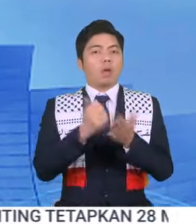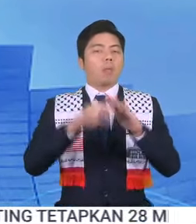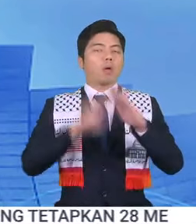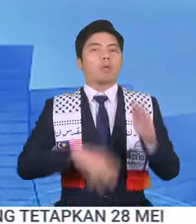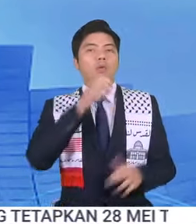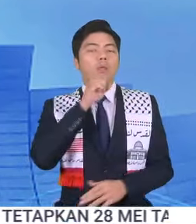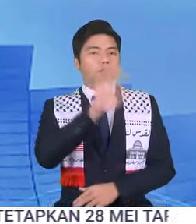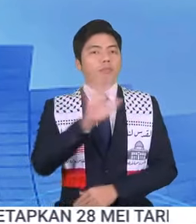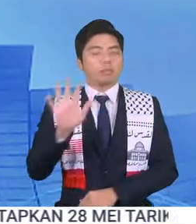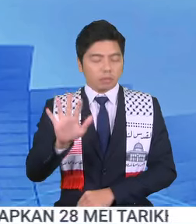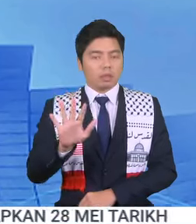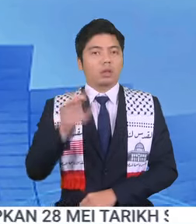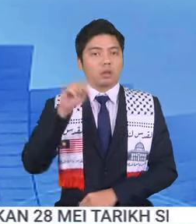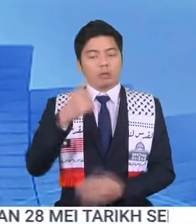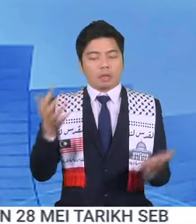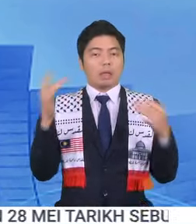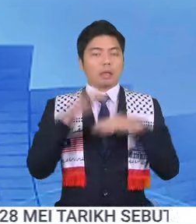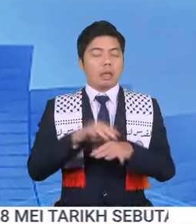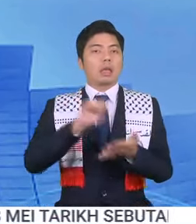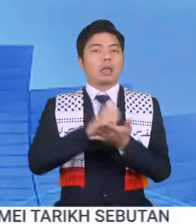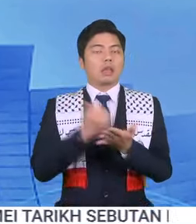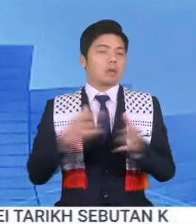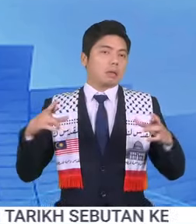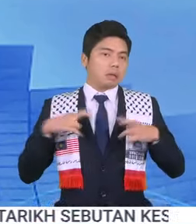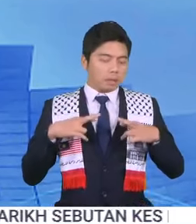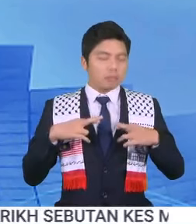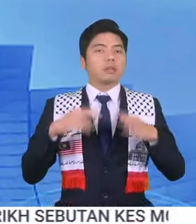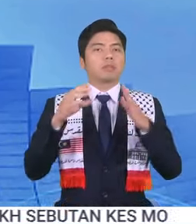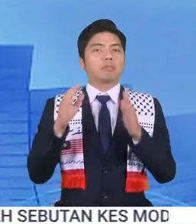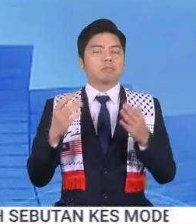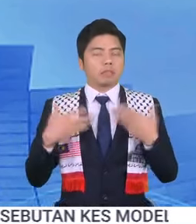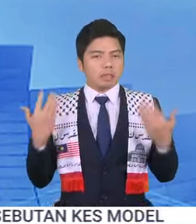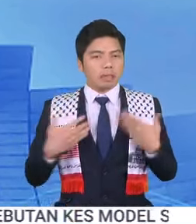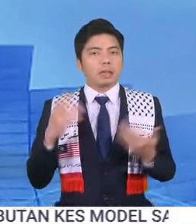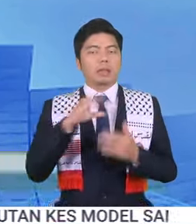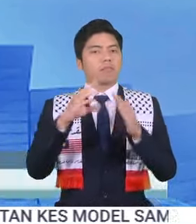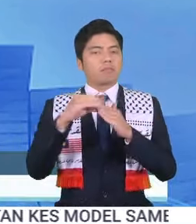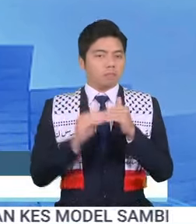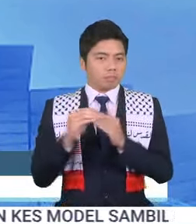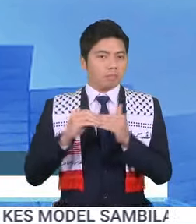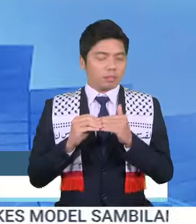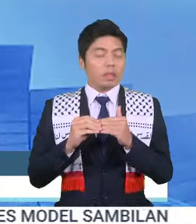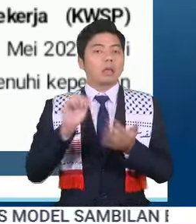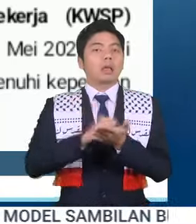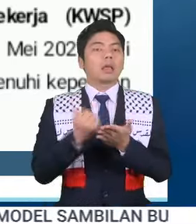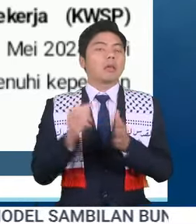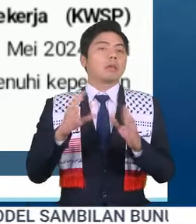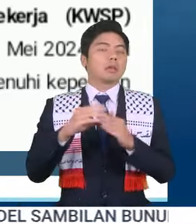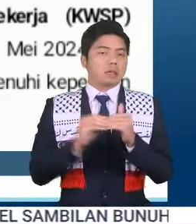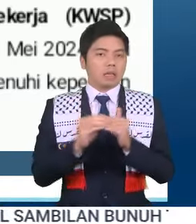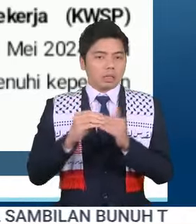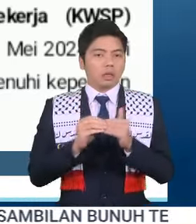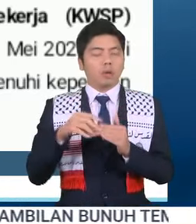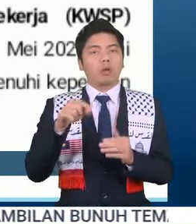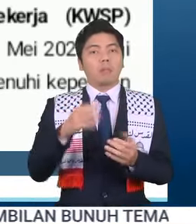55 tahun. Ia membabitkan akaun persaraan, akaun sejahtera dan akaun fleksibel. Akaun fleksibel adalah akaun baharu